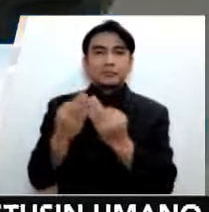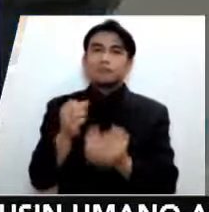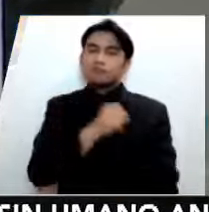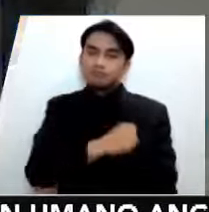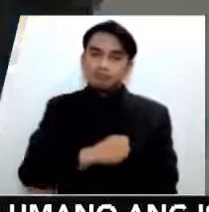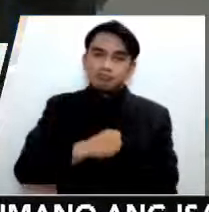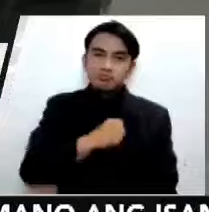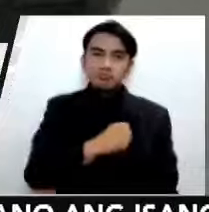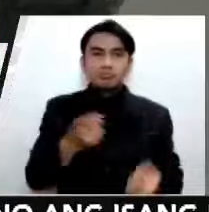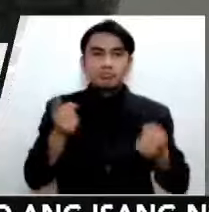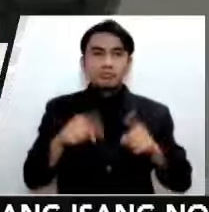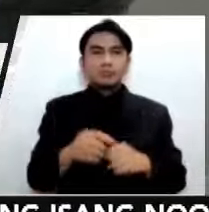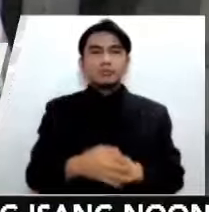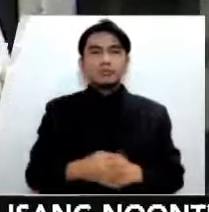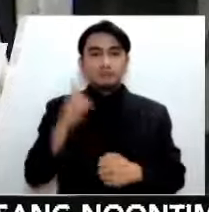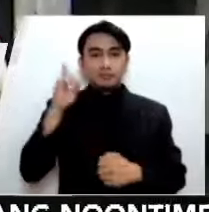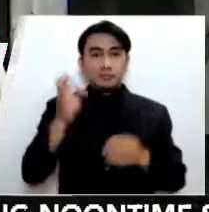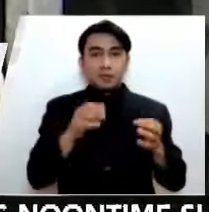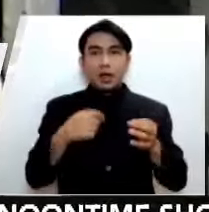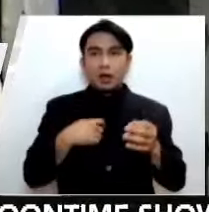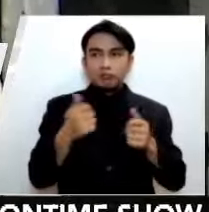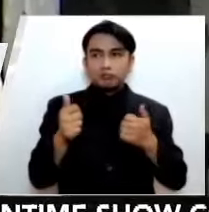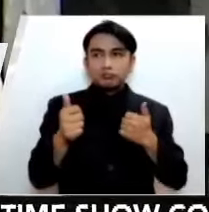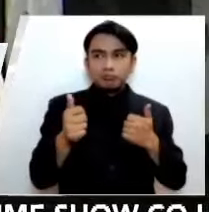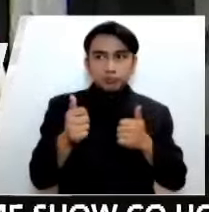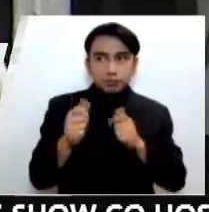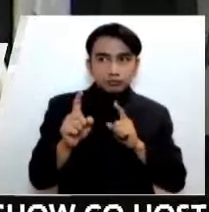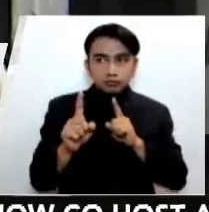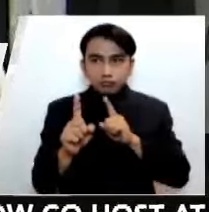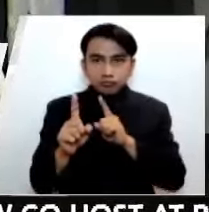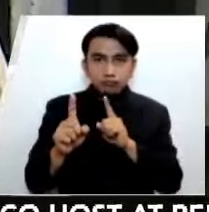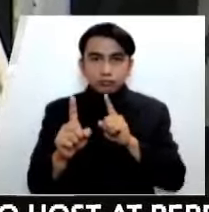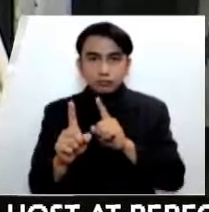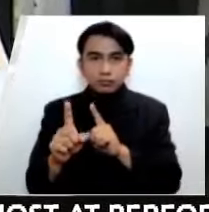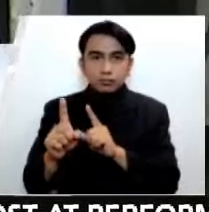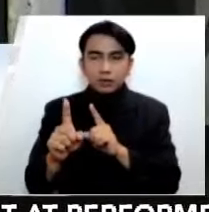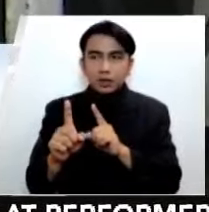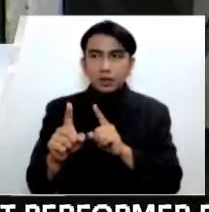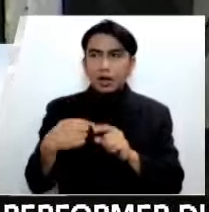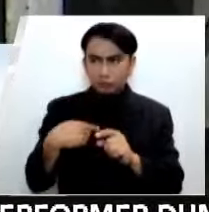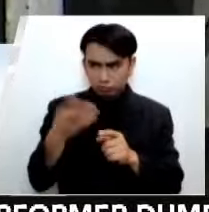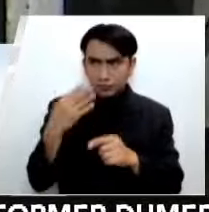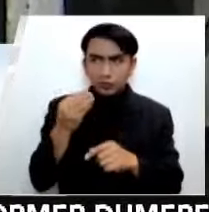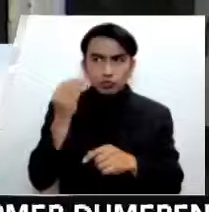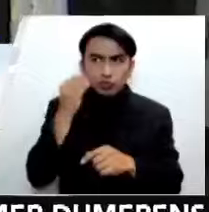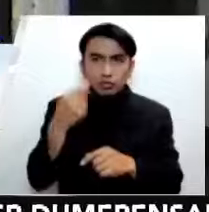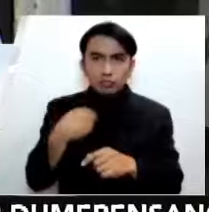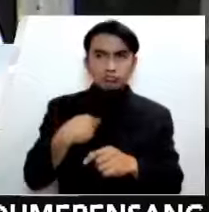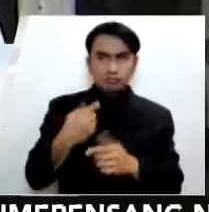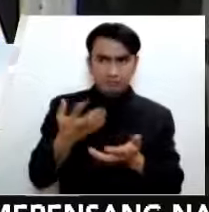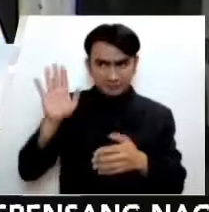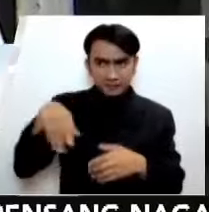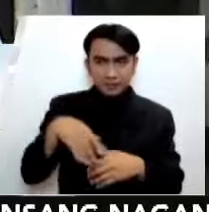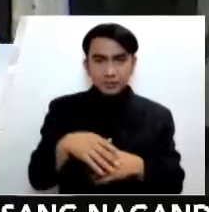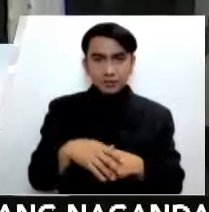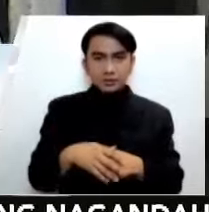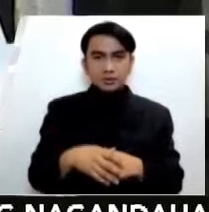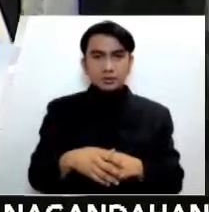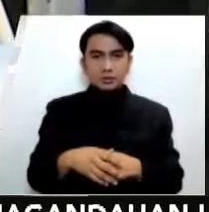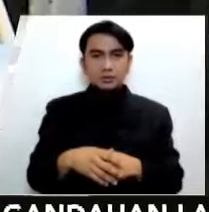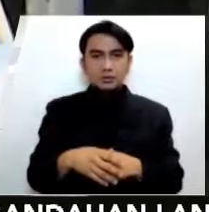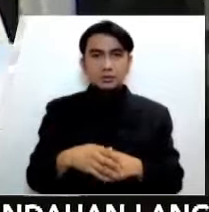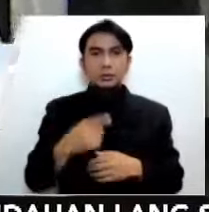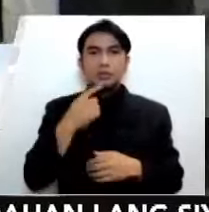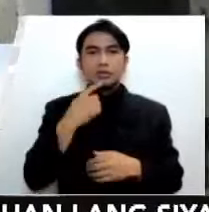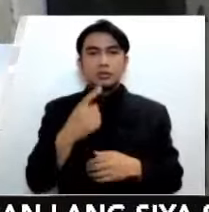Sinundan ko siya. Hinihingi ko yung pangalan. Sinabi ko na pakis ako. Tapos, banda ulit sinabi niya dito sa polis.